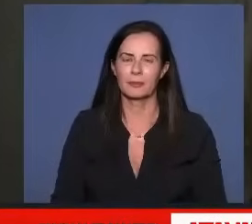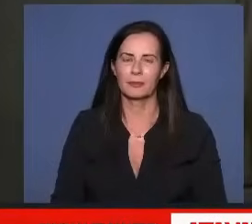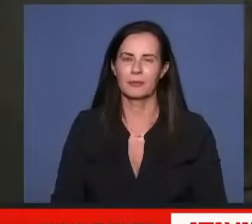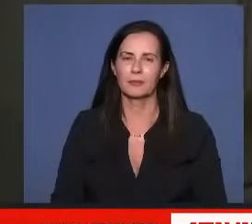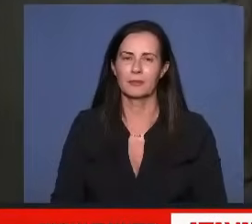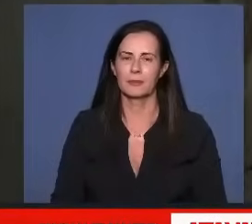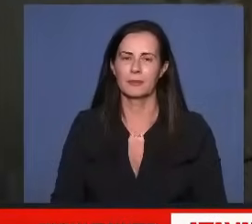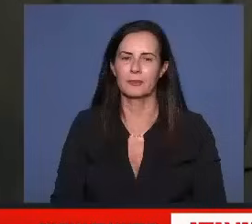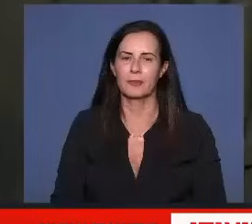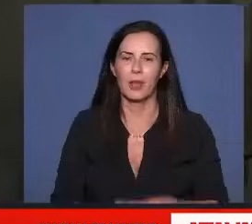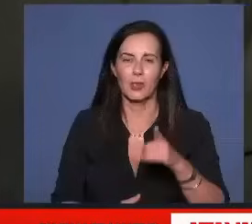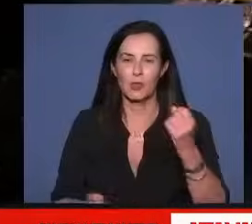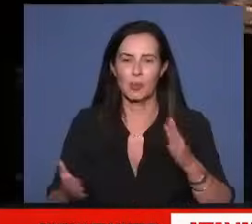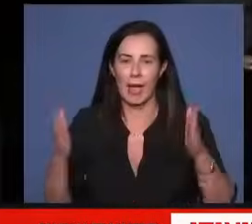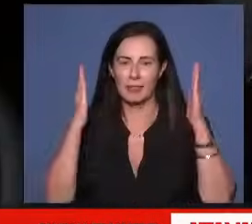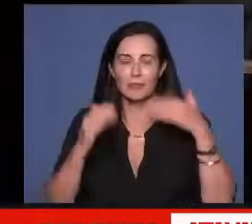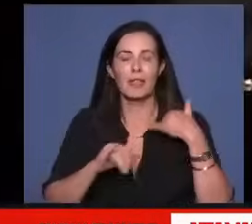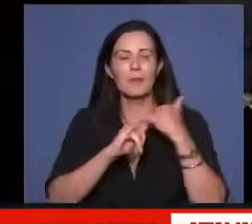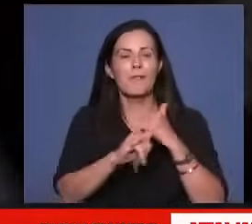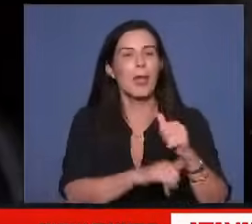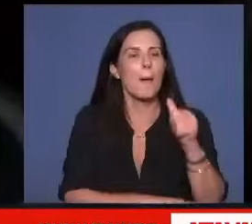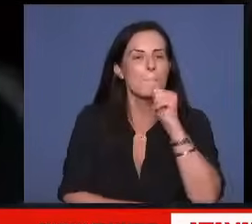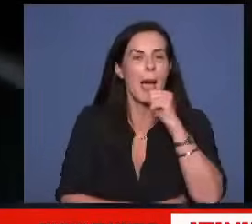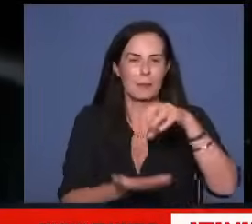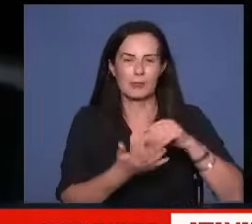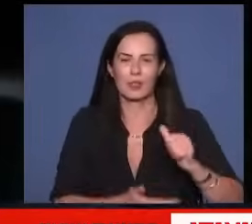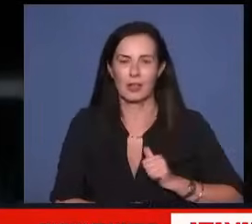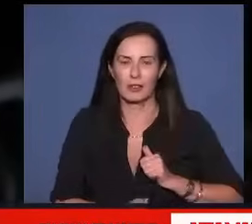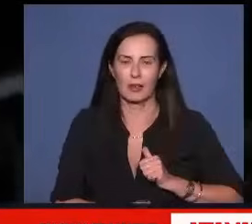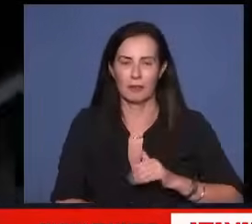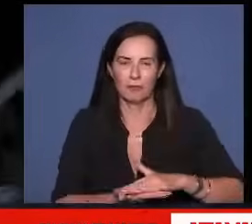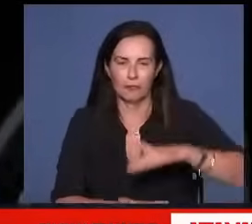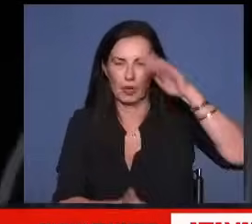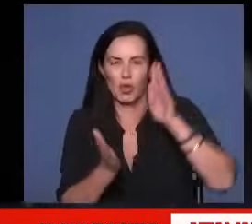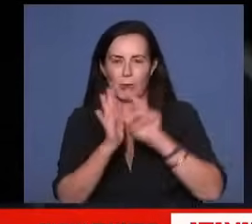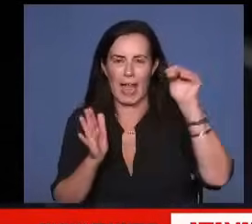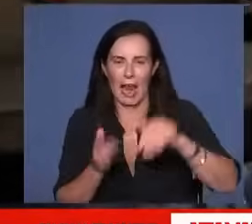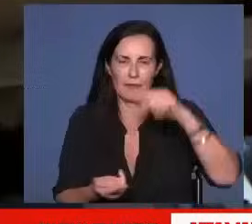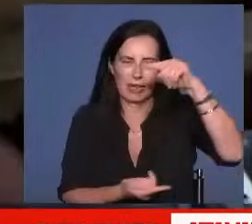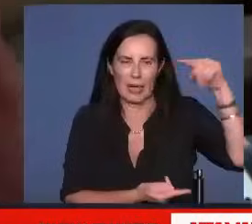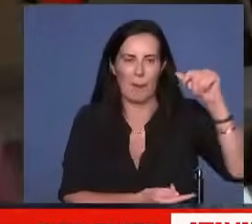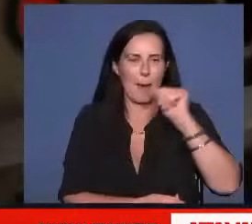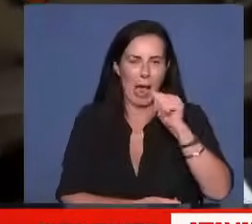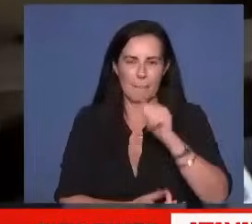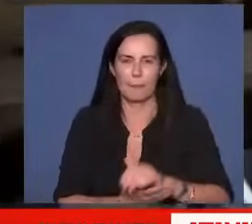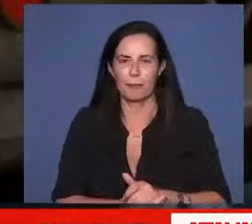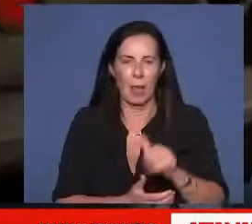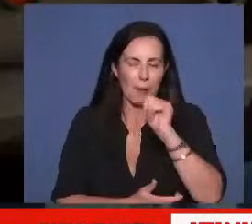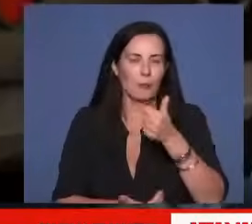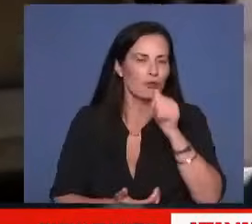זה משאית צבאית, ואני מחלק מים למוצבים, מלא כל המחלים, 18,000 ליטר, 18 קוב. זה מים של